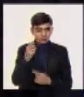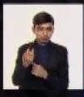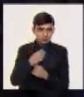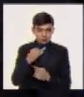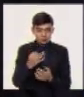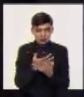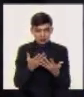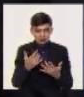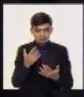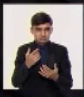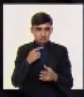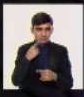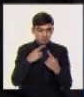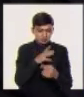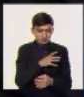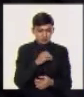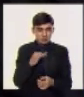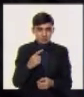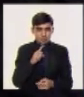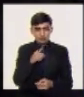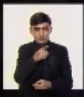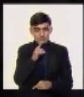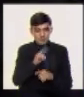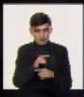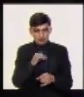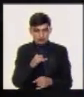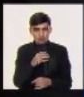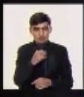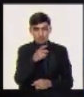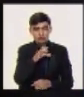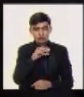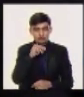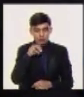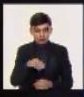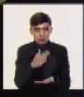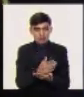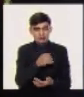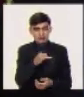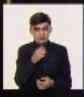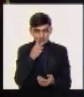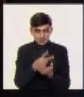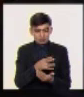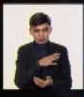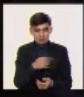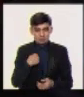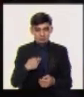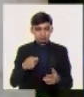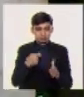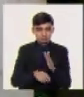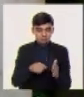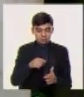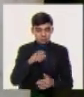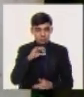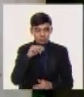попало, наговорили. Что они говорили? Что я мошенница. Говорит, а у вас, говорит, есть счет. Я говорю, посмотрите, они съездили, постарели, у меня заблокирован счет.